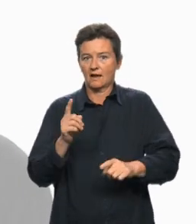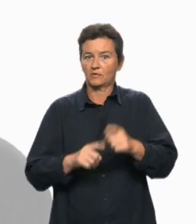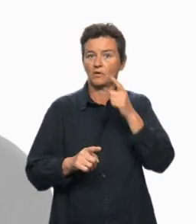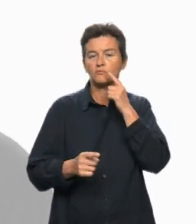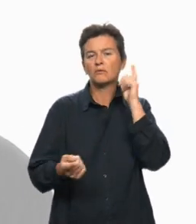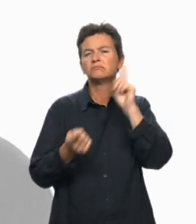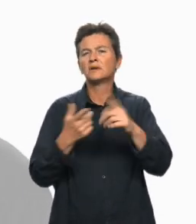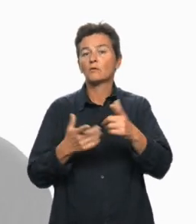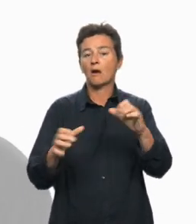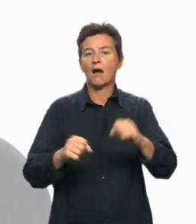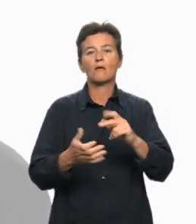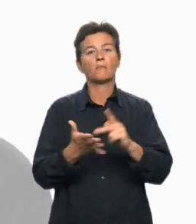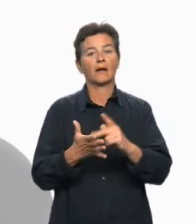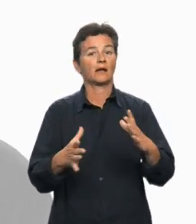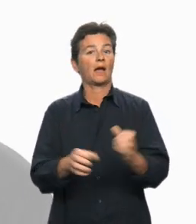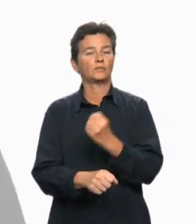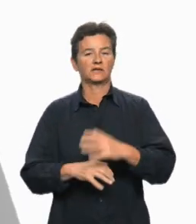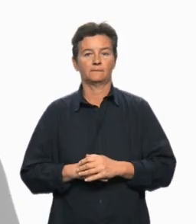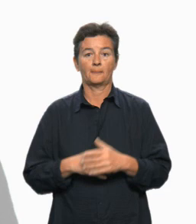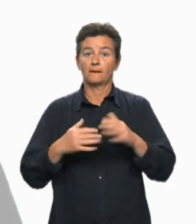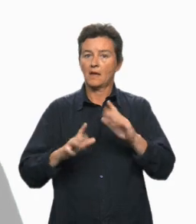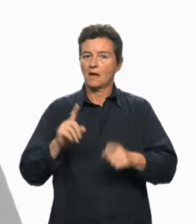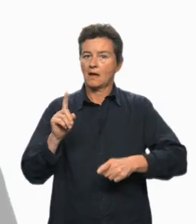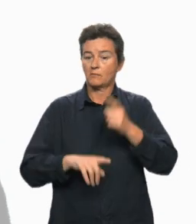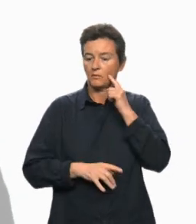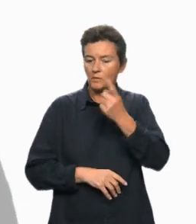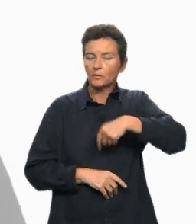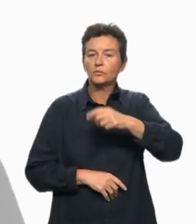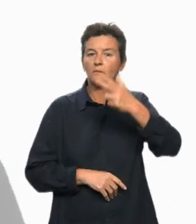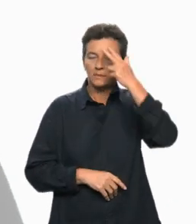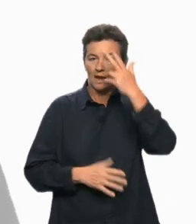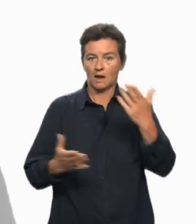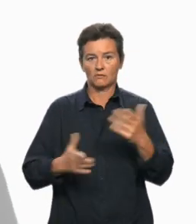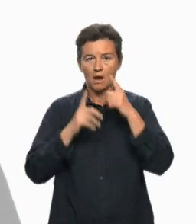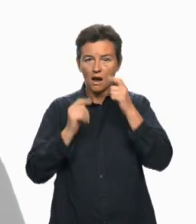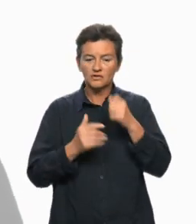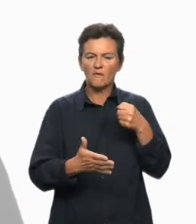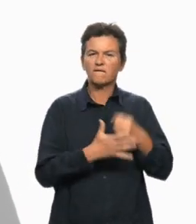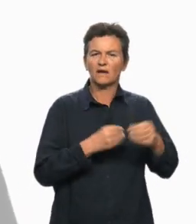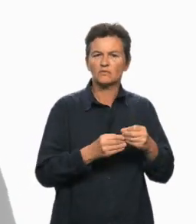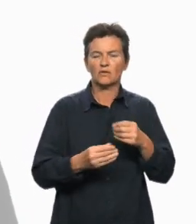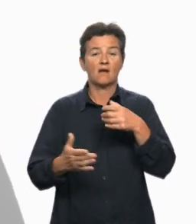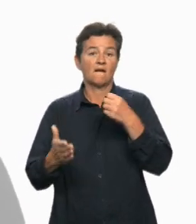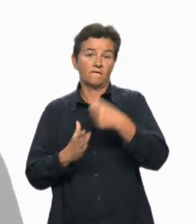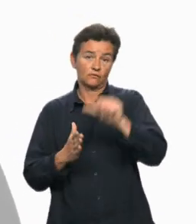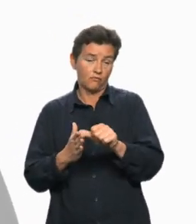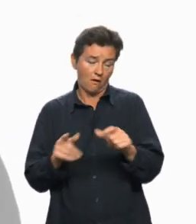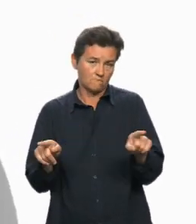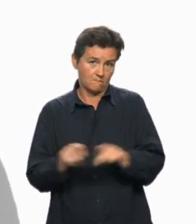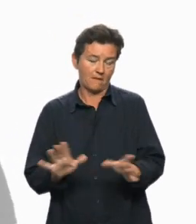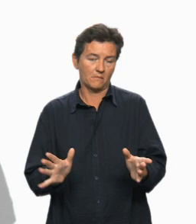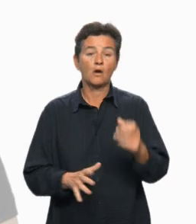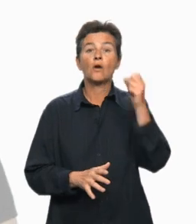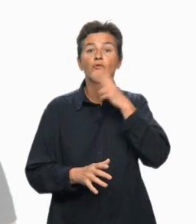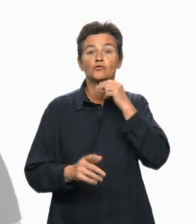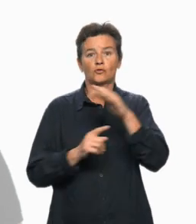cruciale pour atteindre les objectifs de l'accord de Paris. Mais il est important pour nous, pirates, de ne pas opposer la fin du monde et la fin du mois.